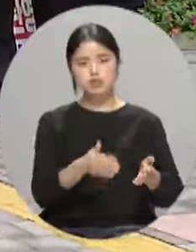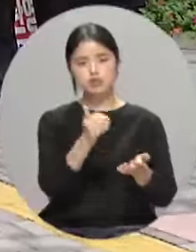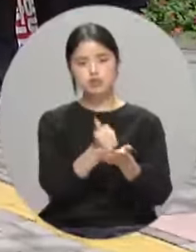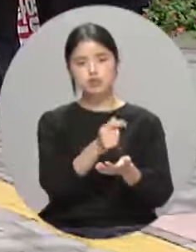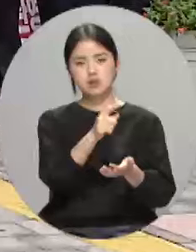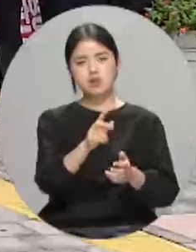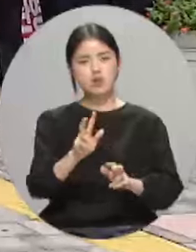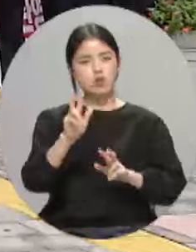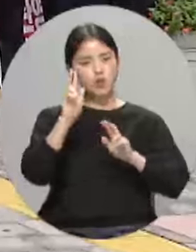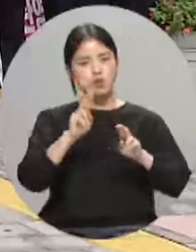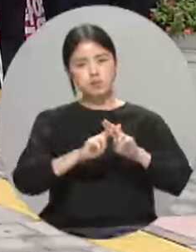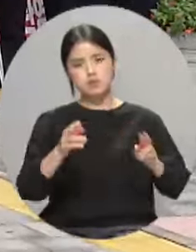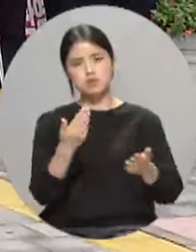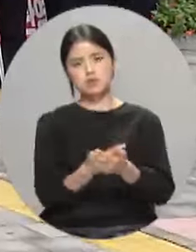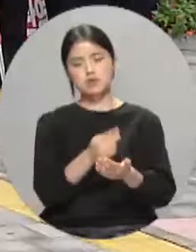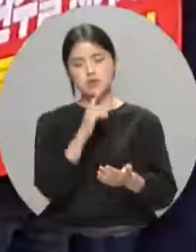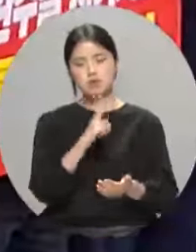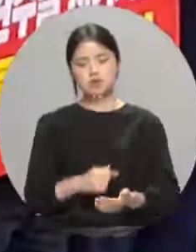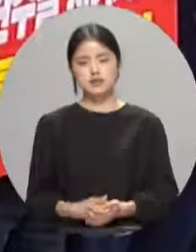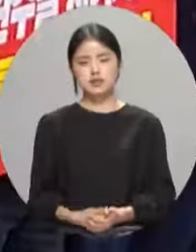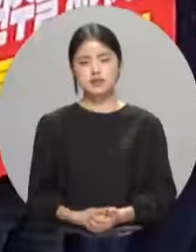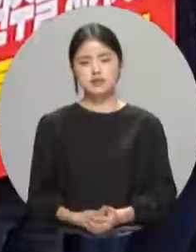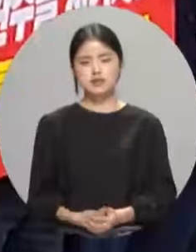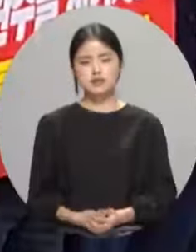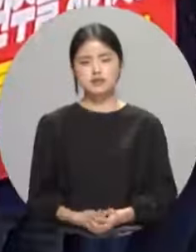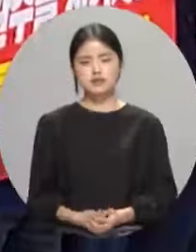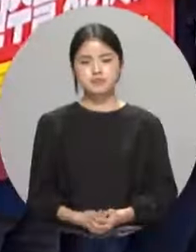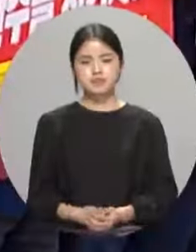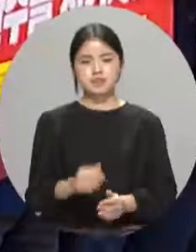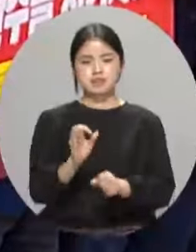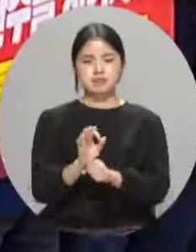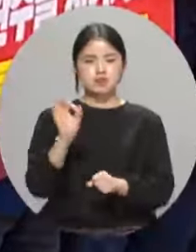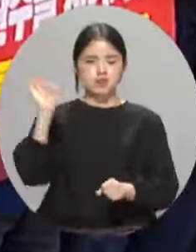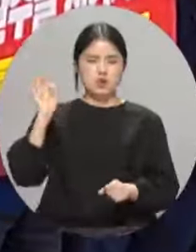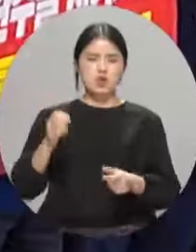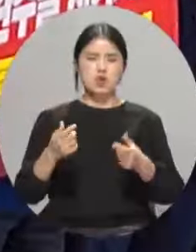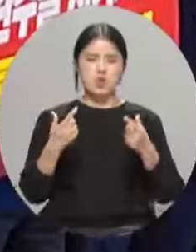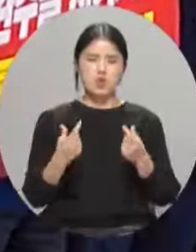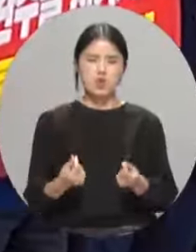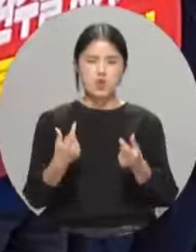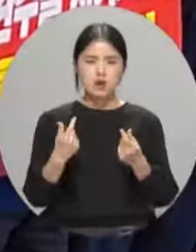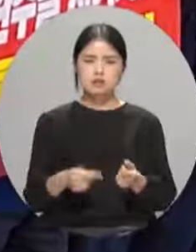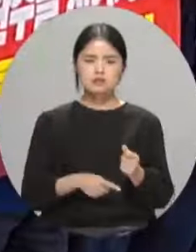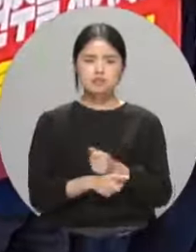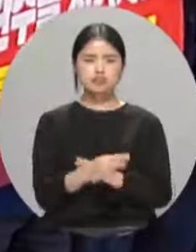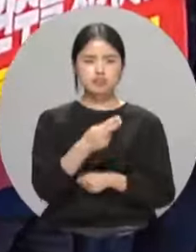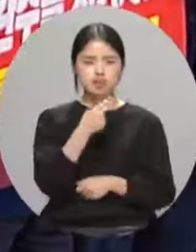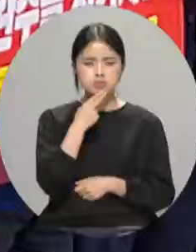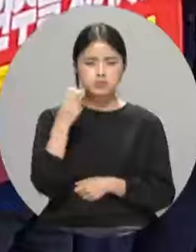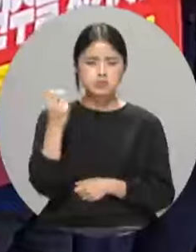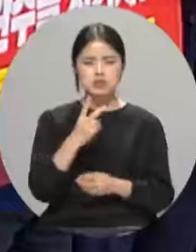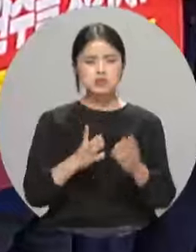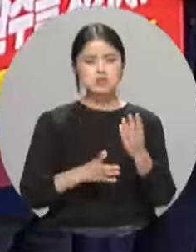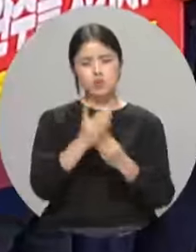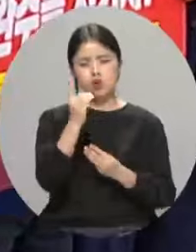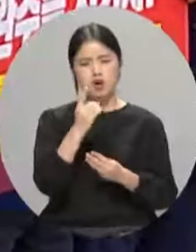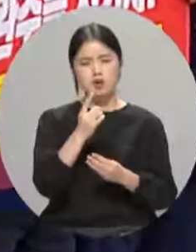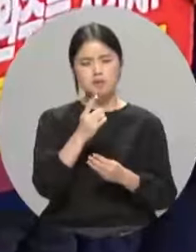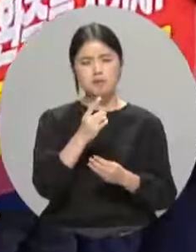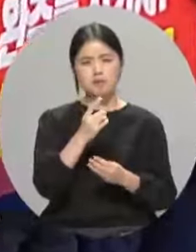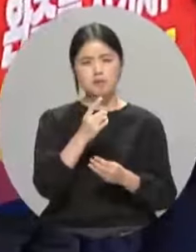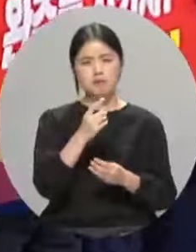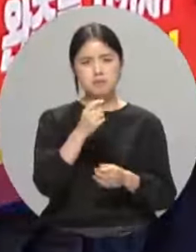통합 공약 파기를 촉구했습니다. 11년 전과 똑같이 논리도 없이 또다시 통합을